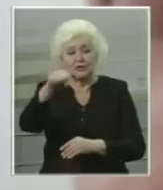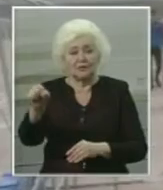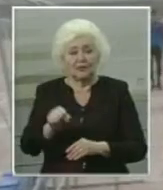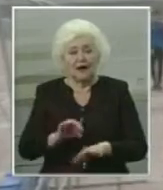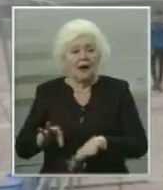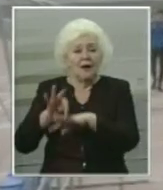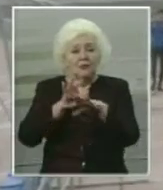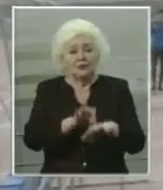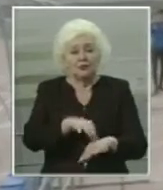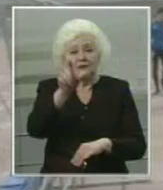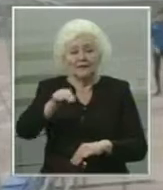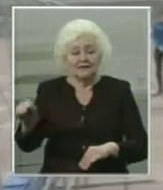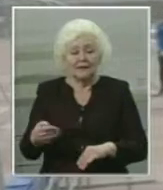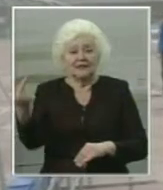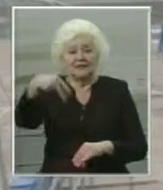діти, це